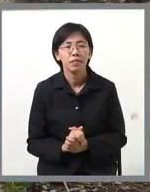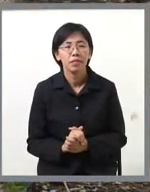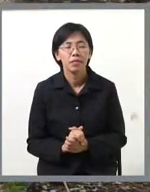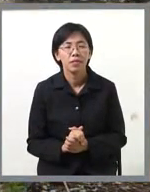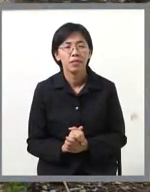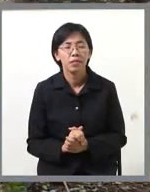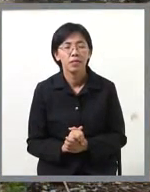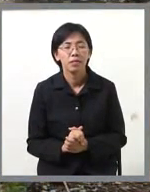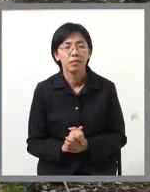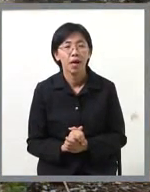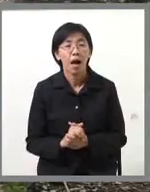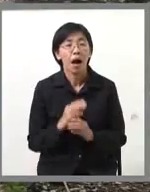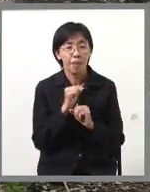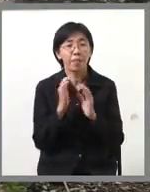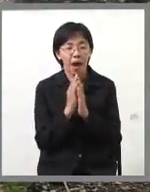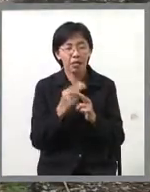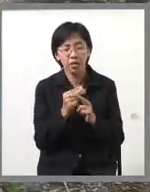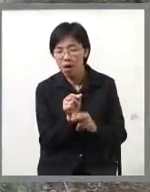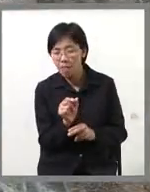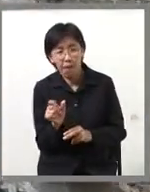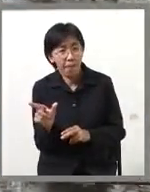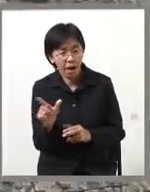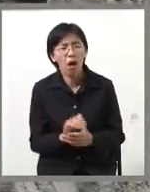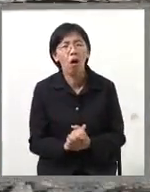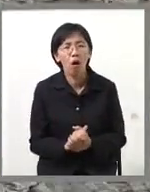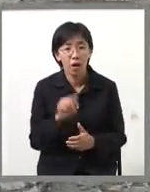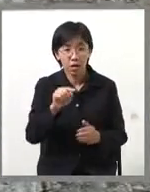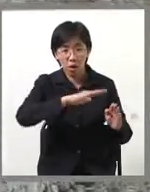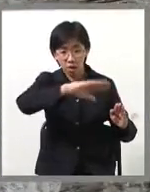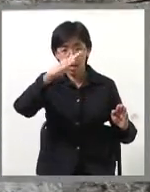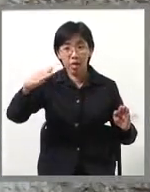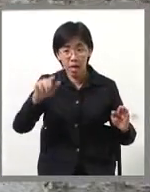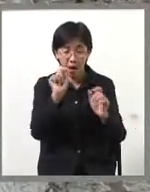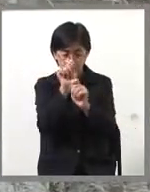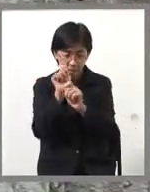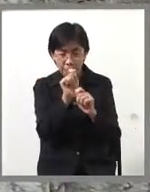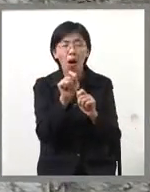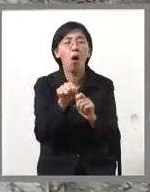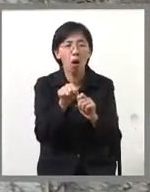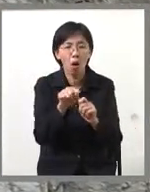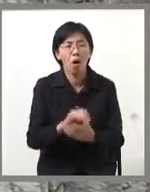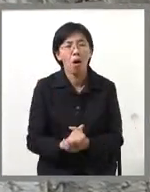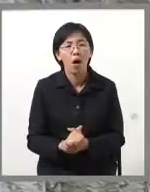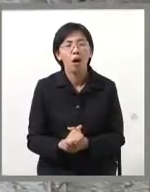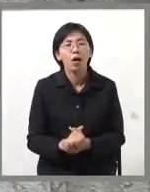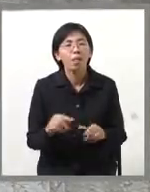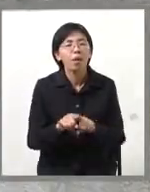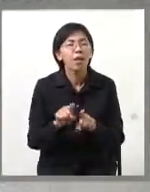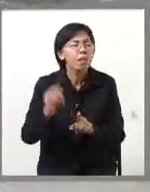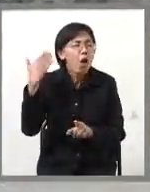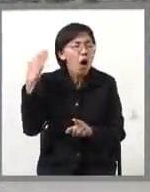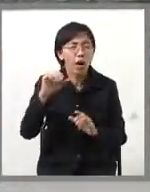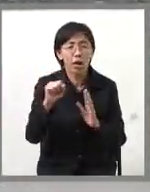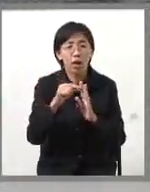ปุตยคีรีศรีสุวรรณภูมิเพราะเราถือว่าตรงที่เราสลักเนี่ยเป็นศูนย์กลางของสุวรรณภูมิ